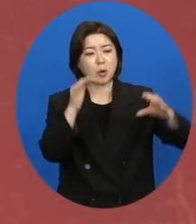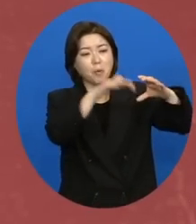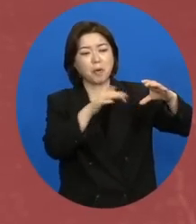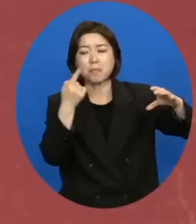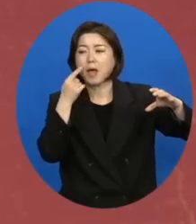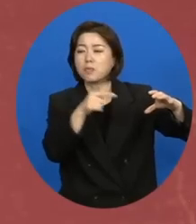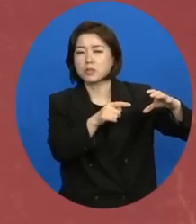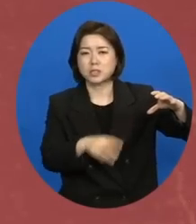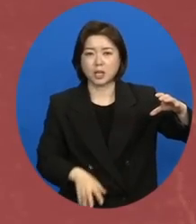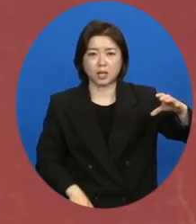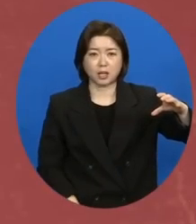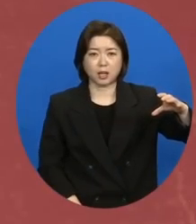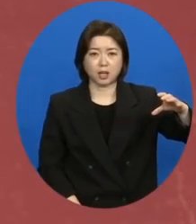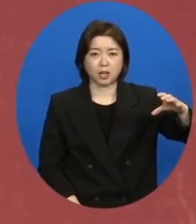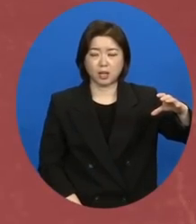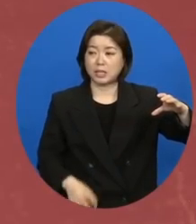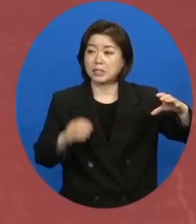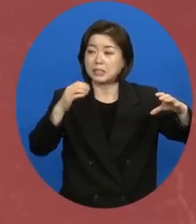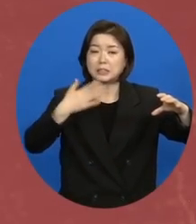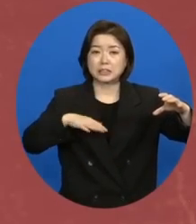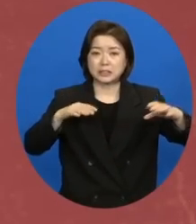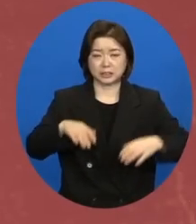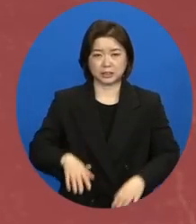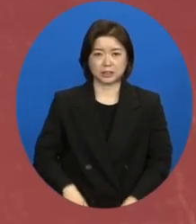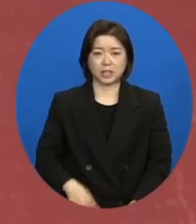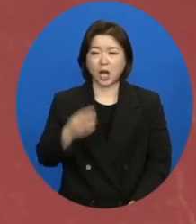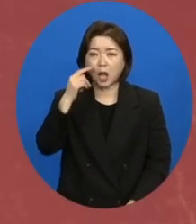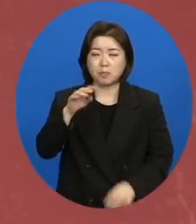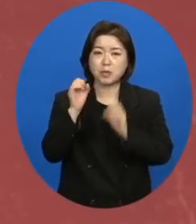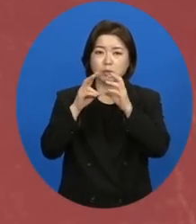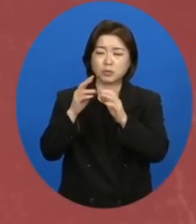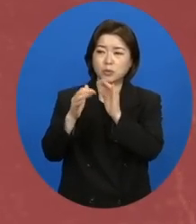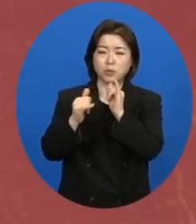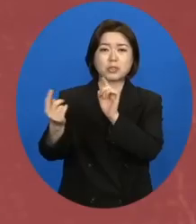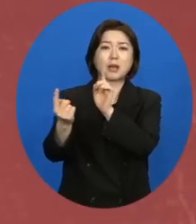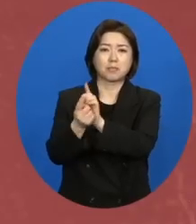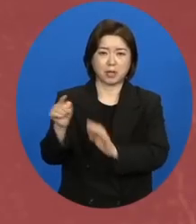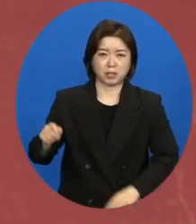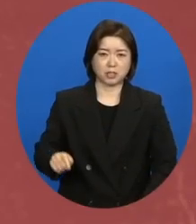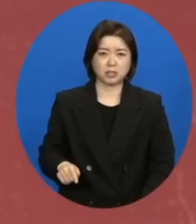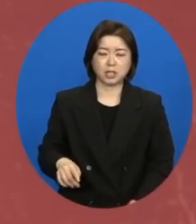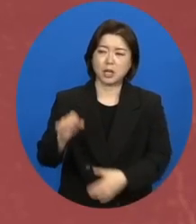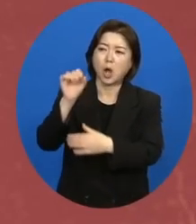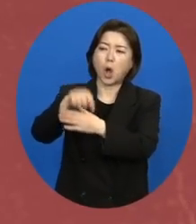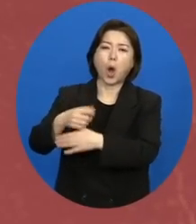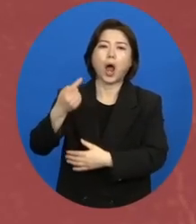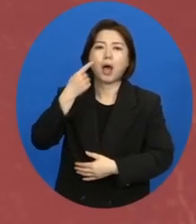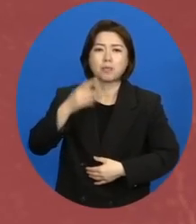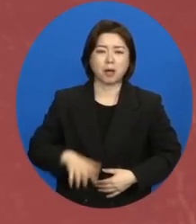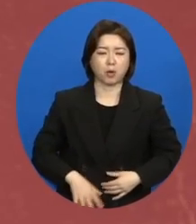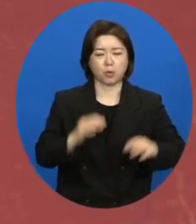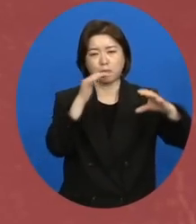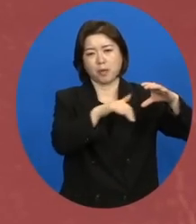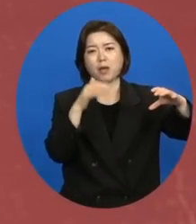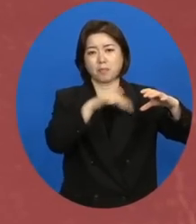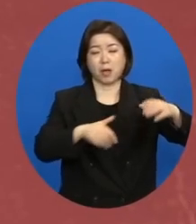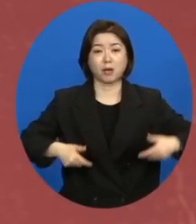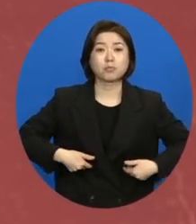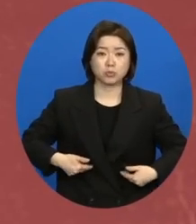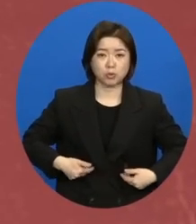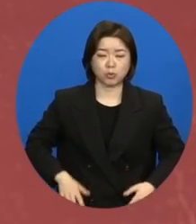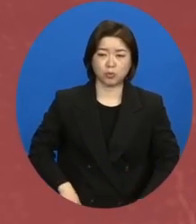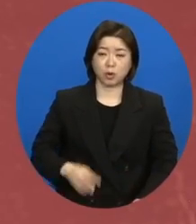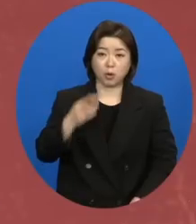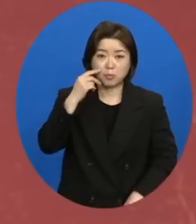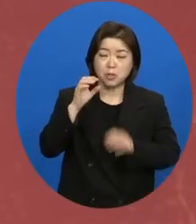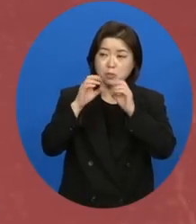그랬더니 알아봤더니 그냥 파면 안 되고 미국 선교사를 만나서 그분한테 허락을 받고 파야 된다고. 그래서 미국